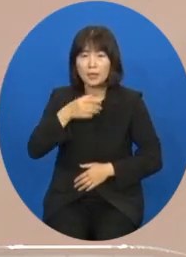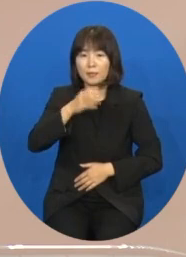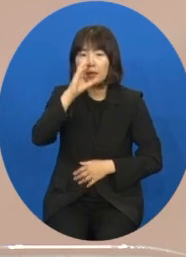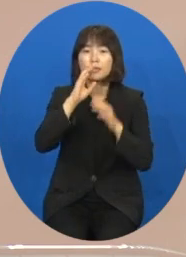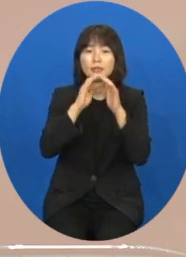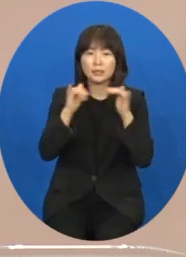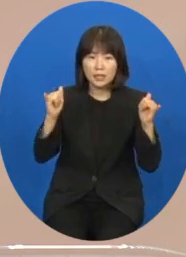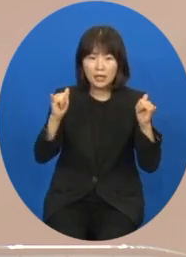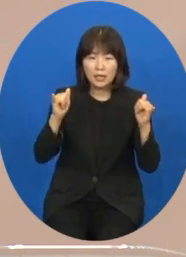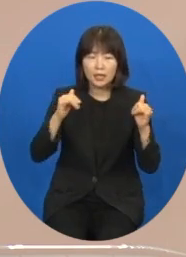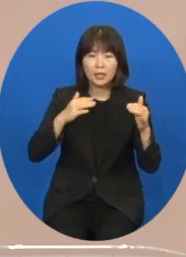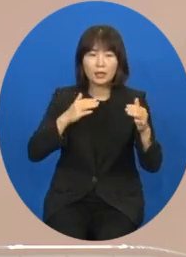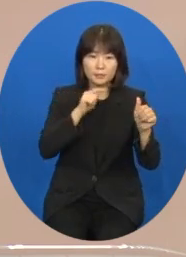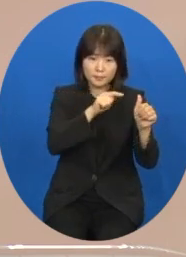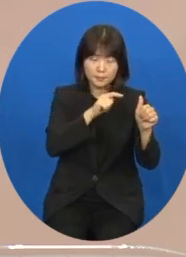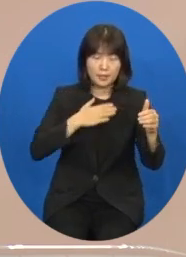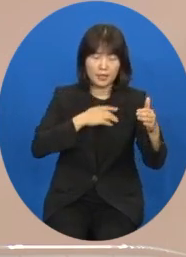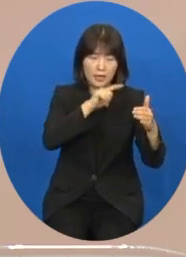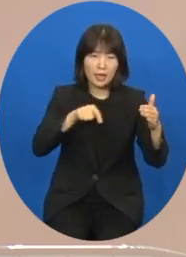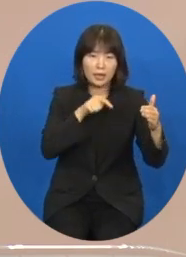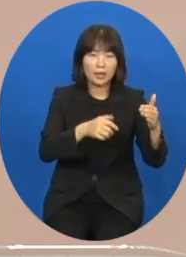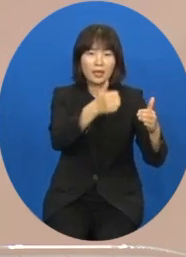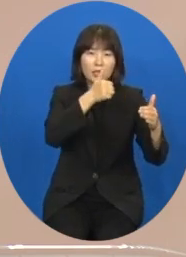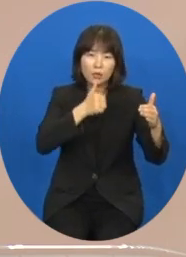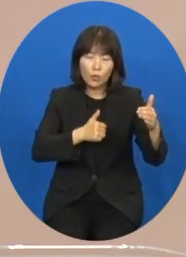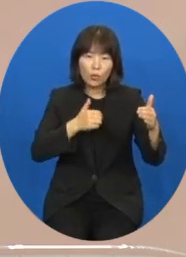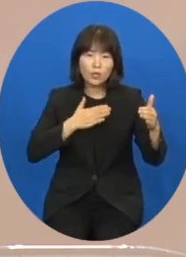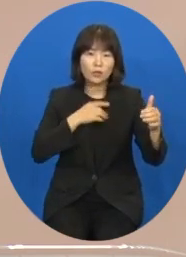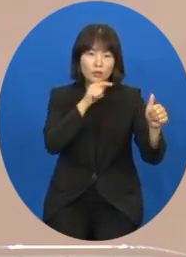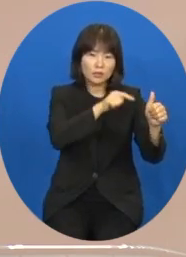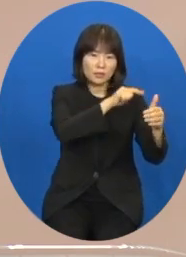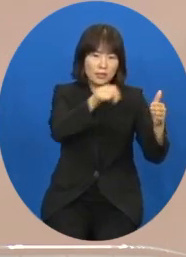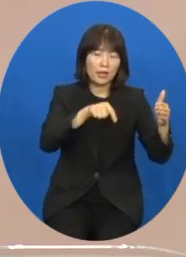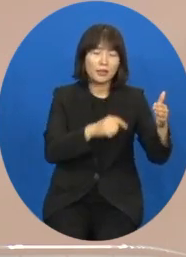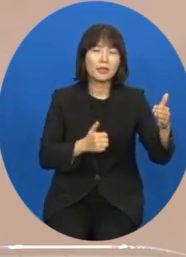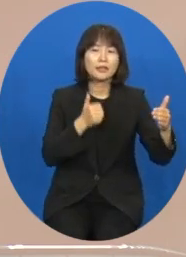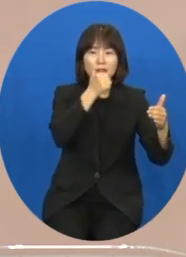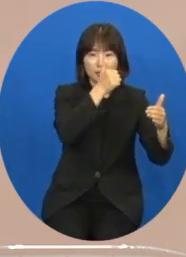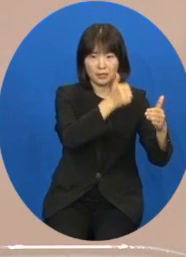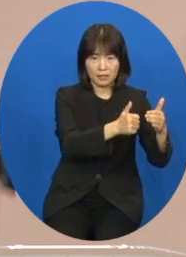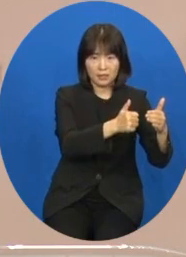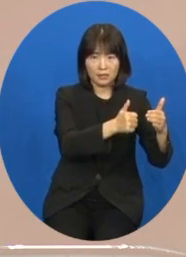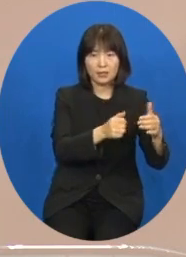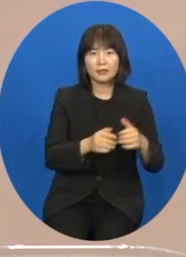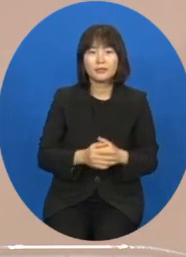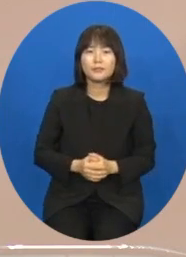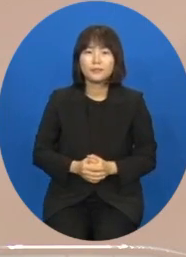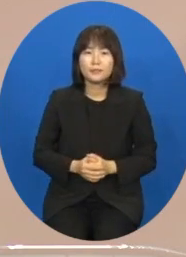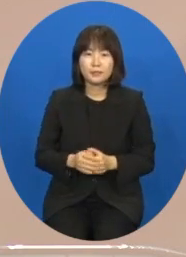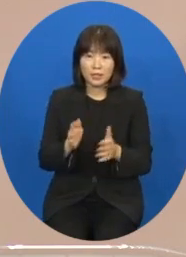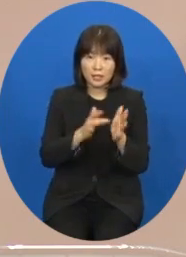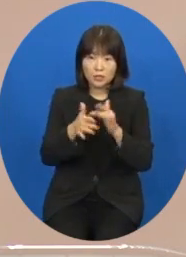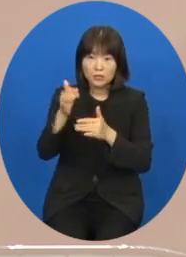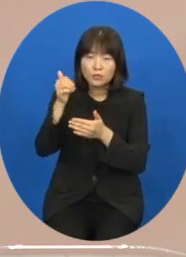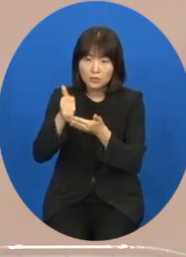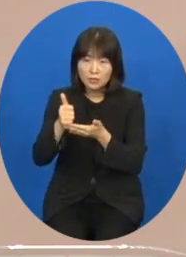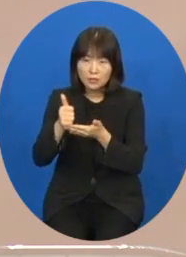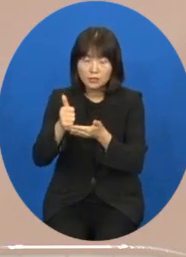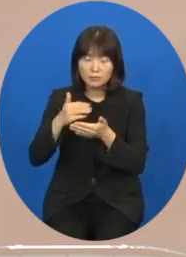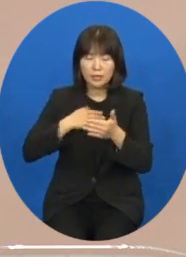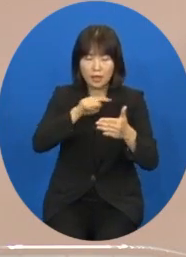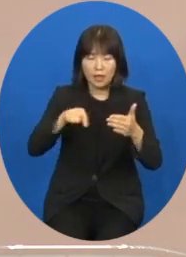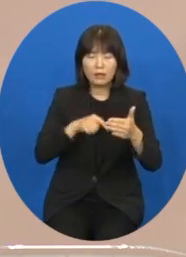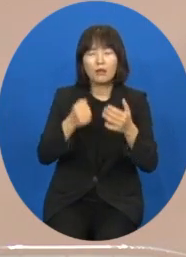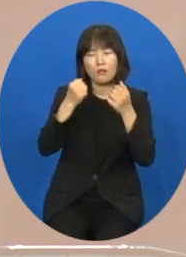마시는 사람은 내 안에 있고 나도 그 사람 안에 있다. 그러니까 예수님께서 내 안에